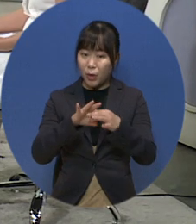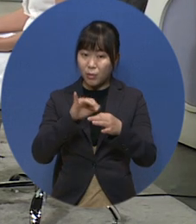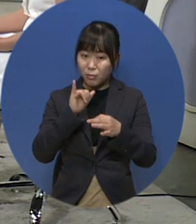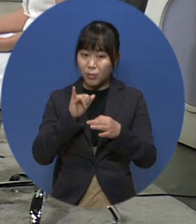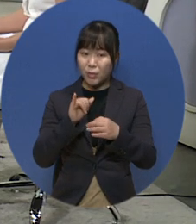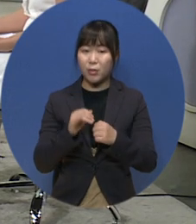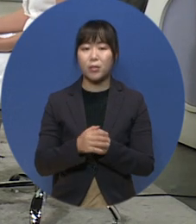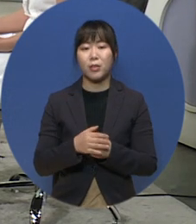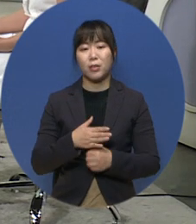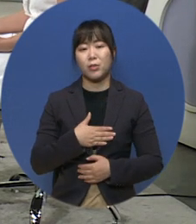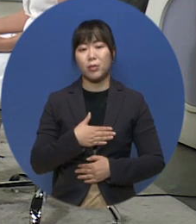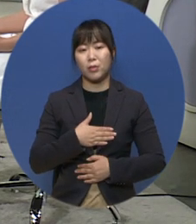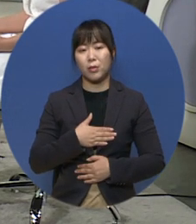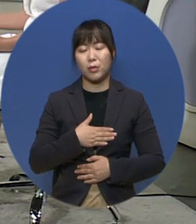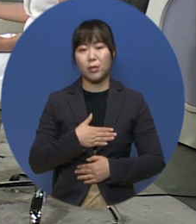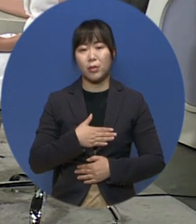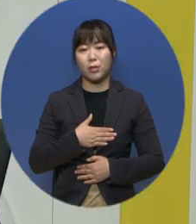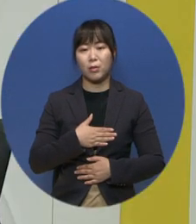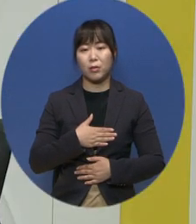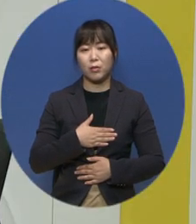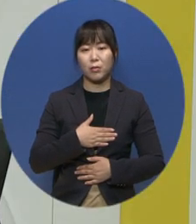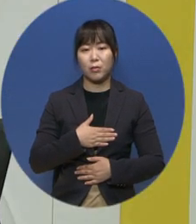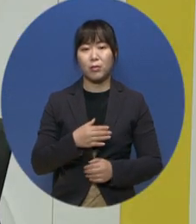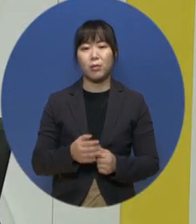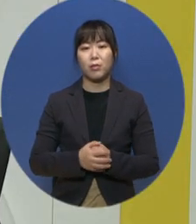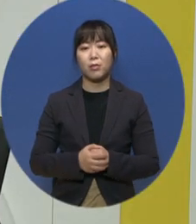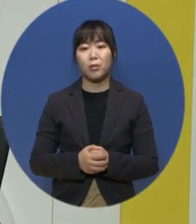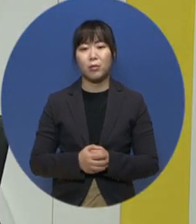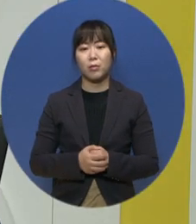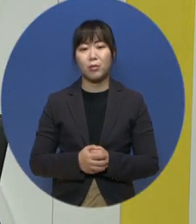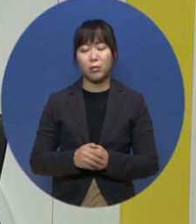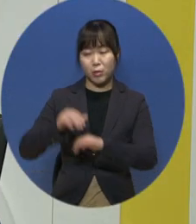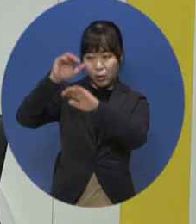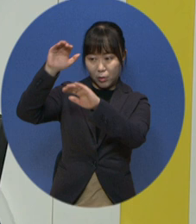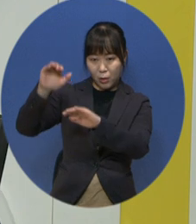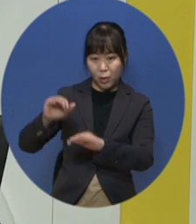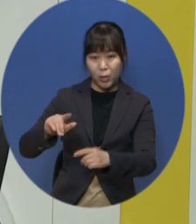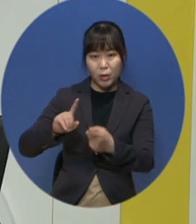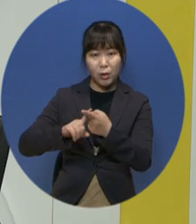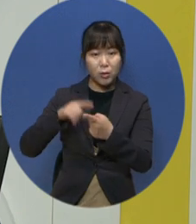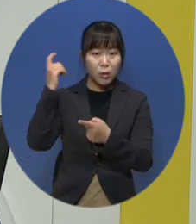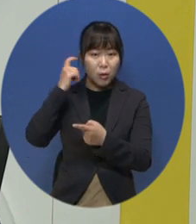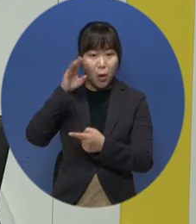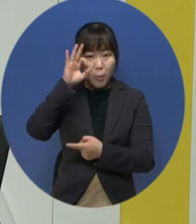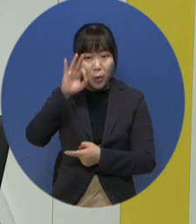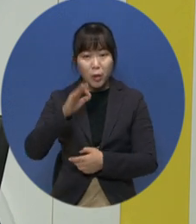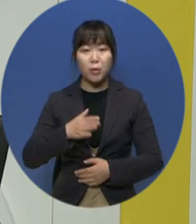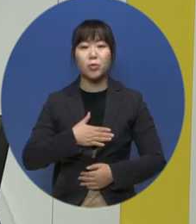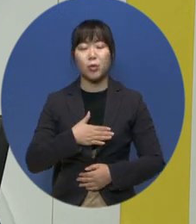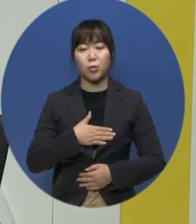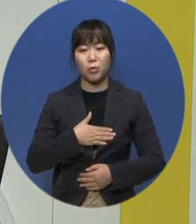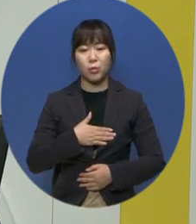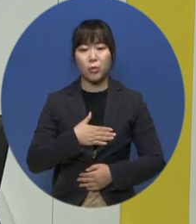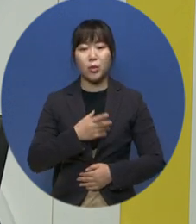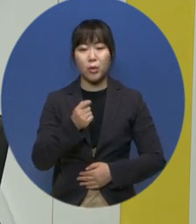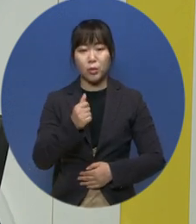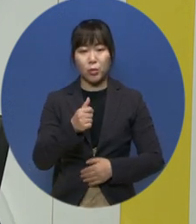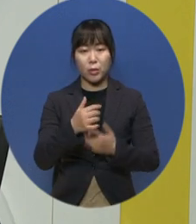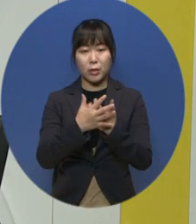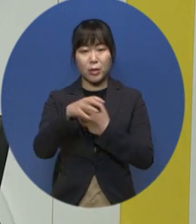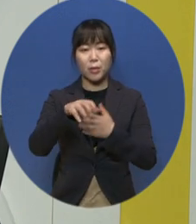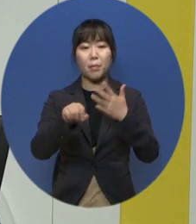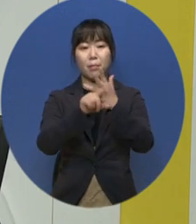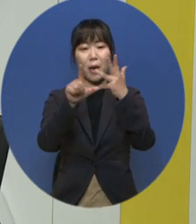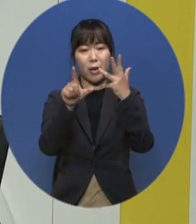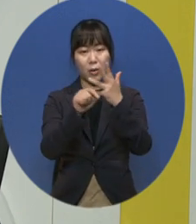아, 저는 연극제. 이제 저도 아니 지금 잠깐 말씀을 들어보니까 그 저도 소극장에서 8월에